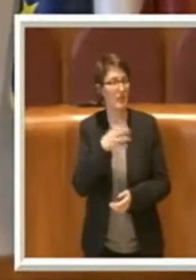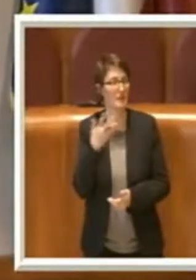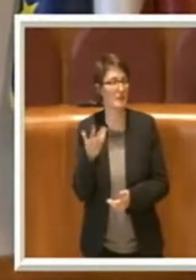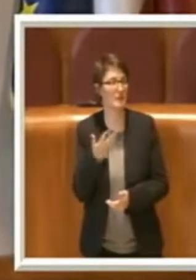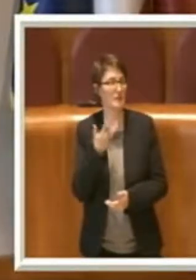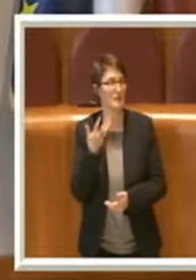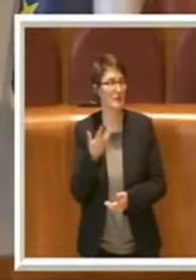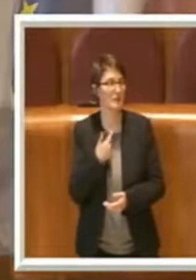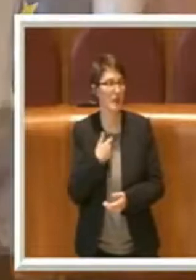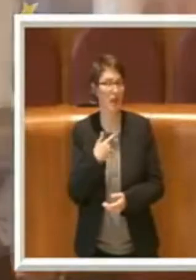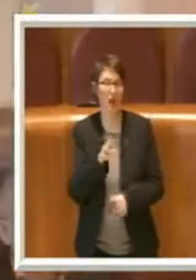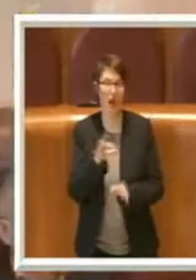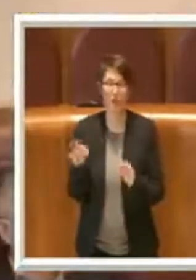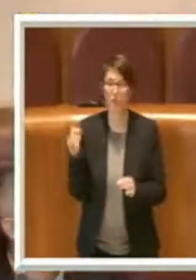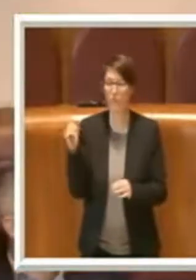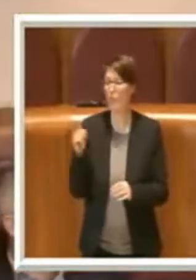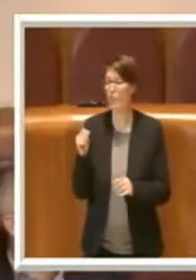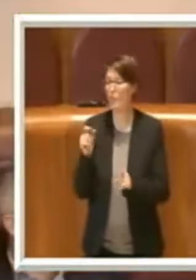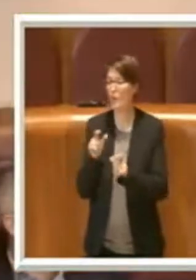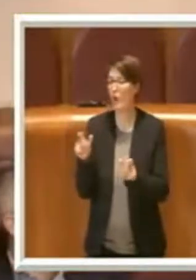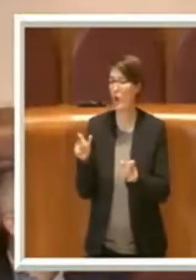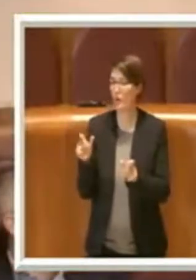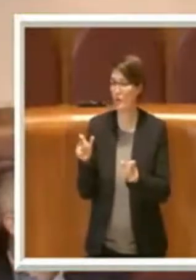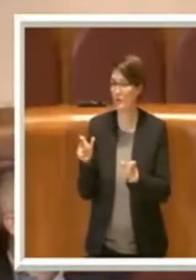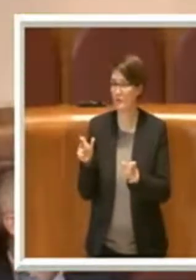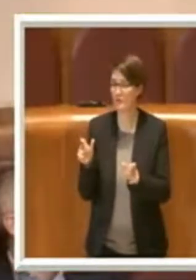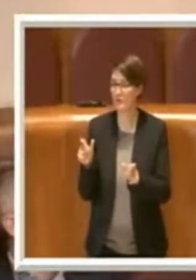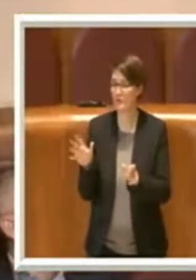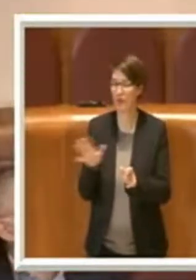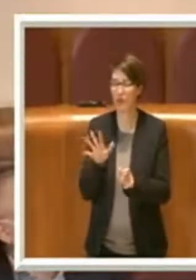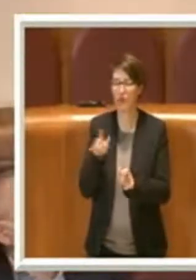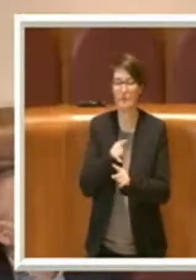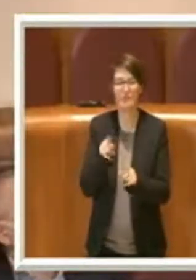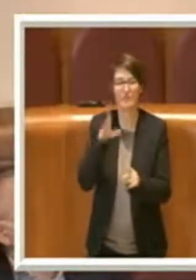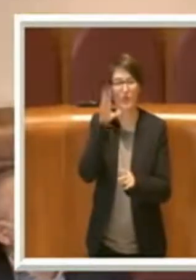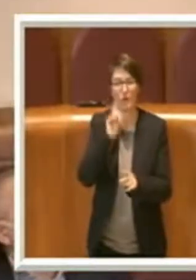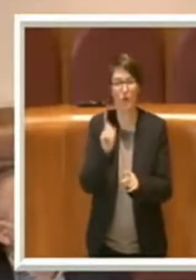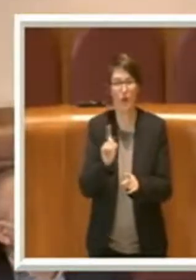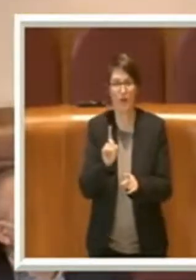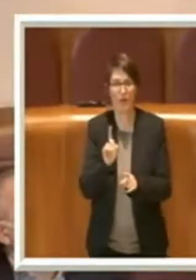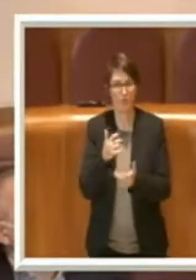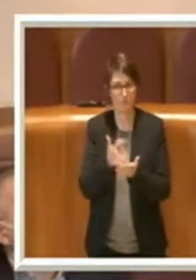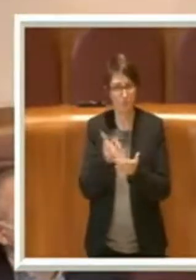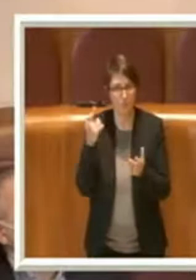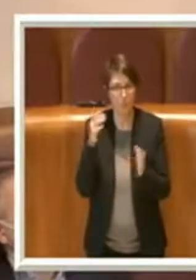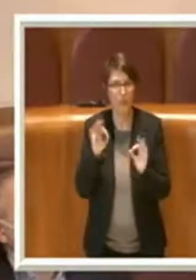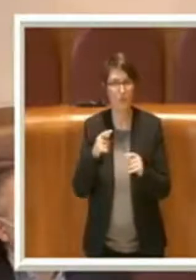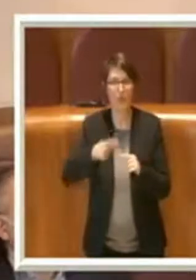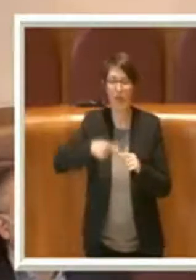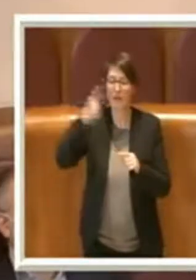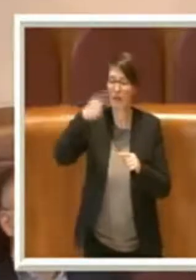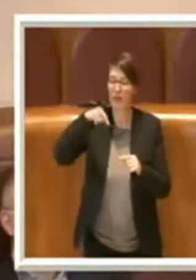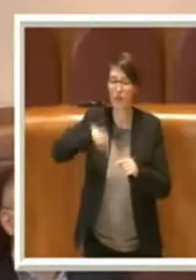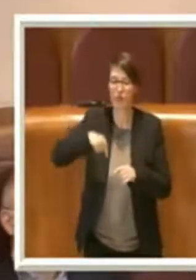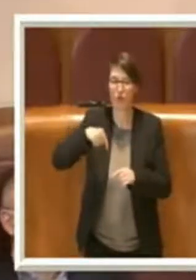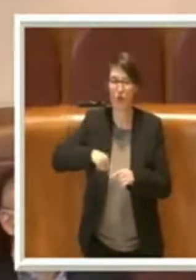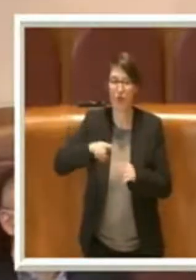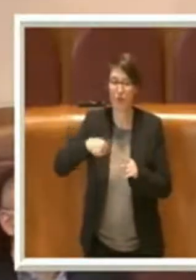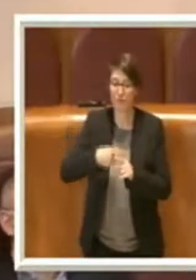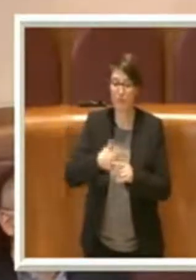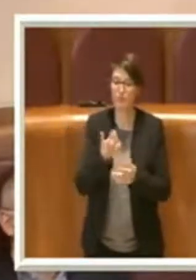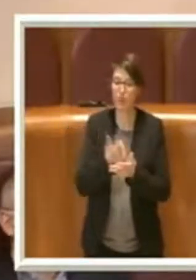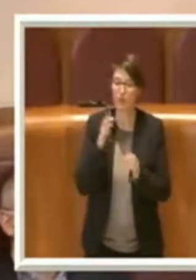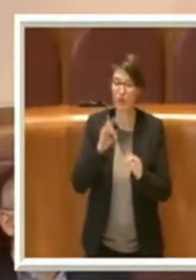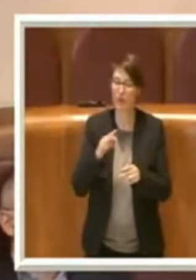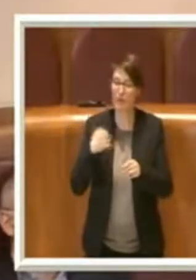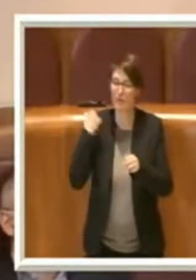di qualche membro delle opposizioni, non si è capito l'importanza della giornata di oggi e del lavoro che è stato fatto in questi anni